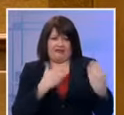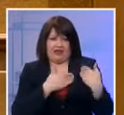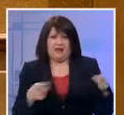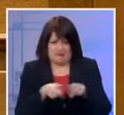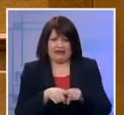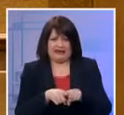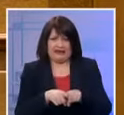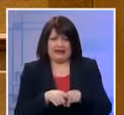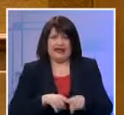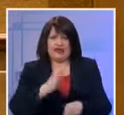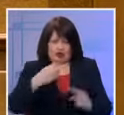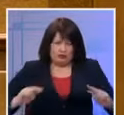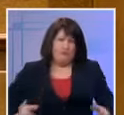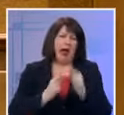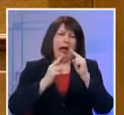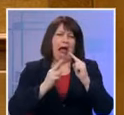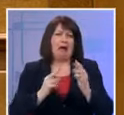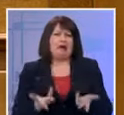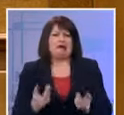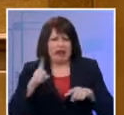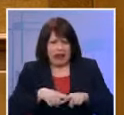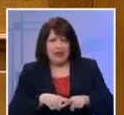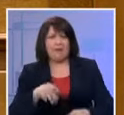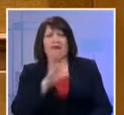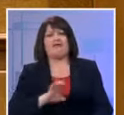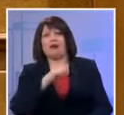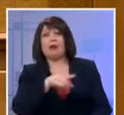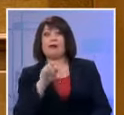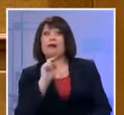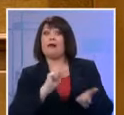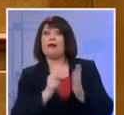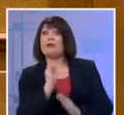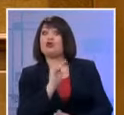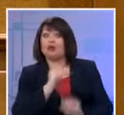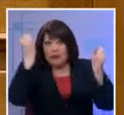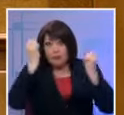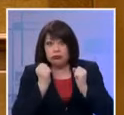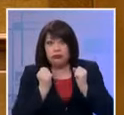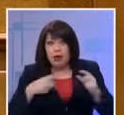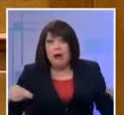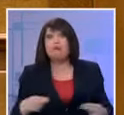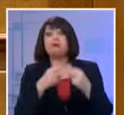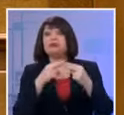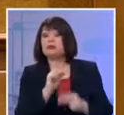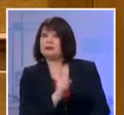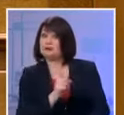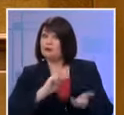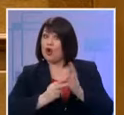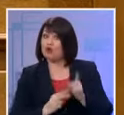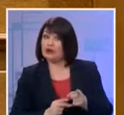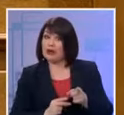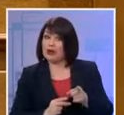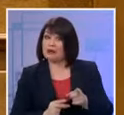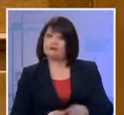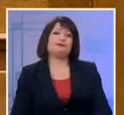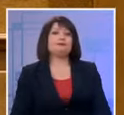πιθανότατη ρήξη στην οποία οδηγείται τη χώρα, την οποία εμείς σας έχουμε προειδοποιήσει ότι είναι ολέθρια? Ή μήπως για να καταστήσετε τους δικούς